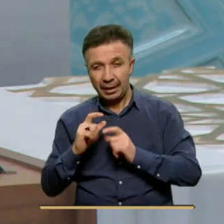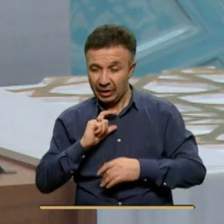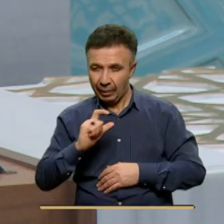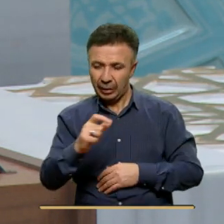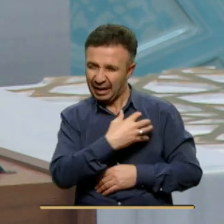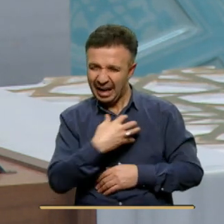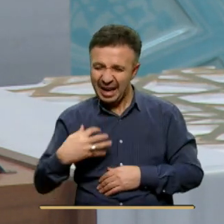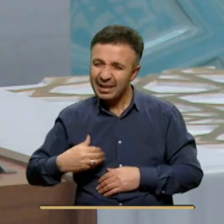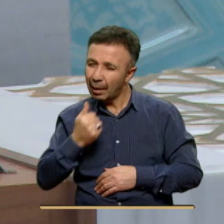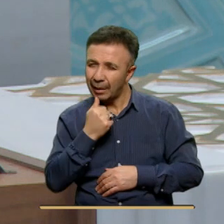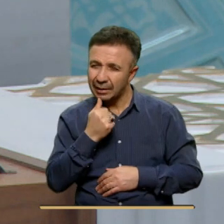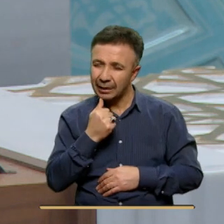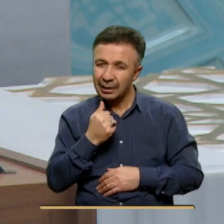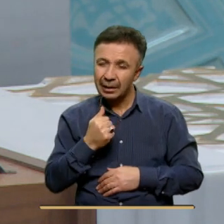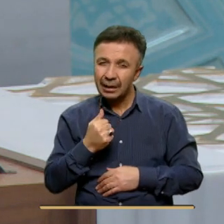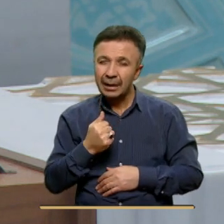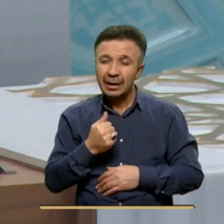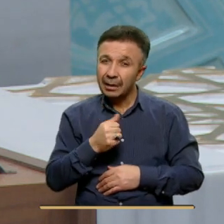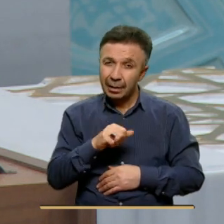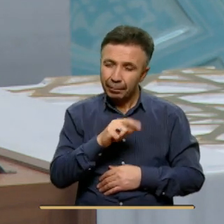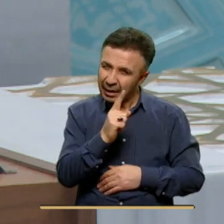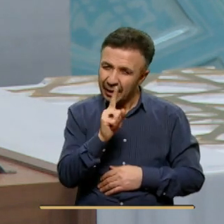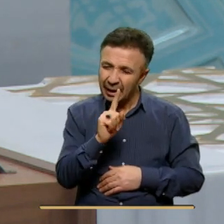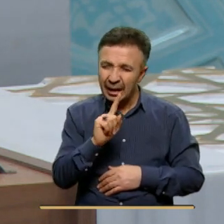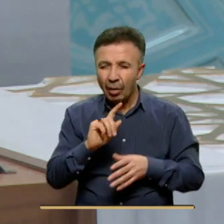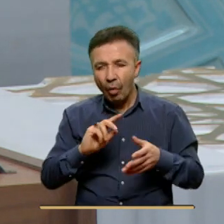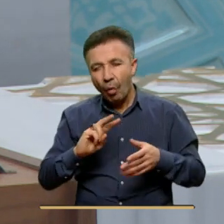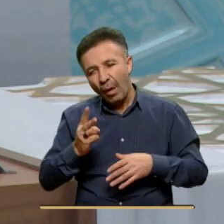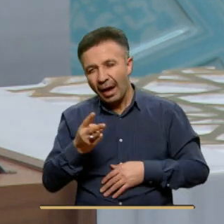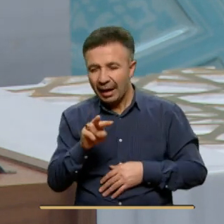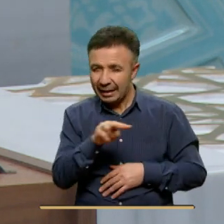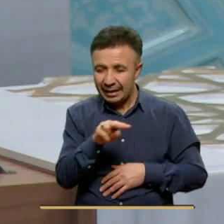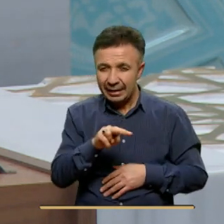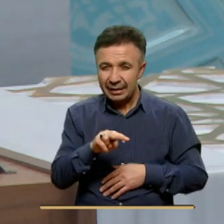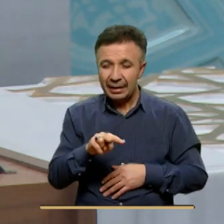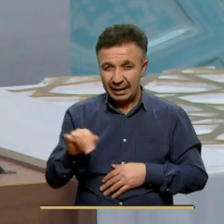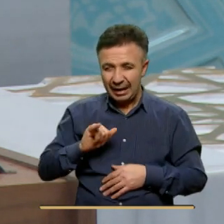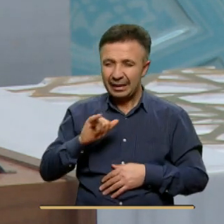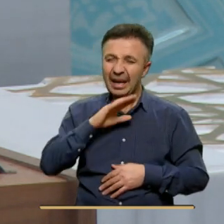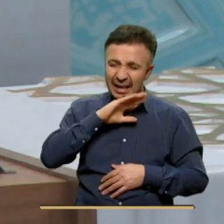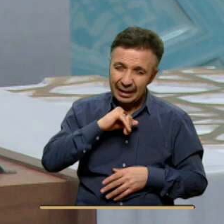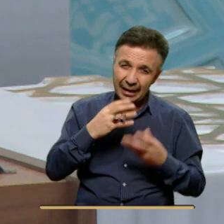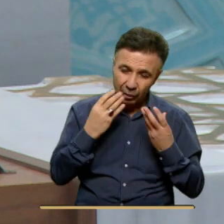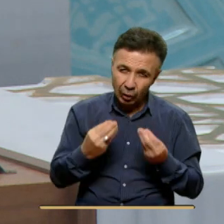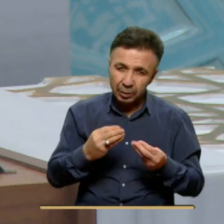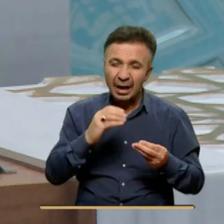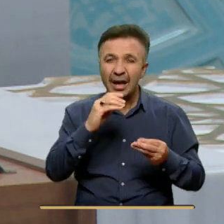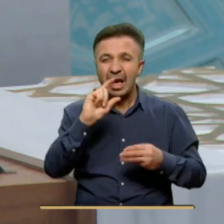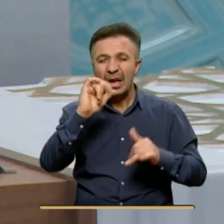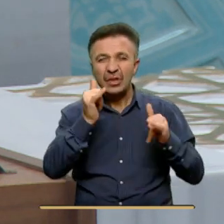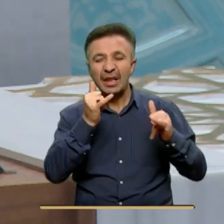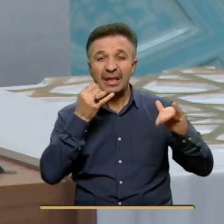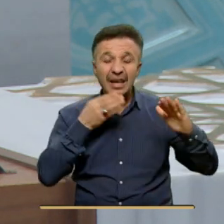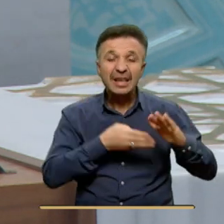birisi veyahut da her ikisi yanında ihtiyarlığa kavuşup da cennete